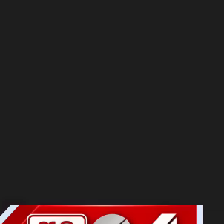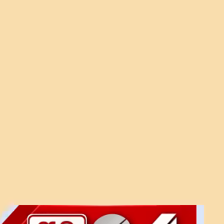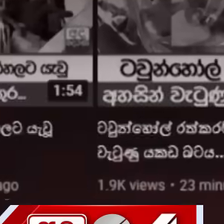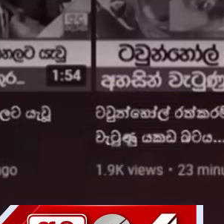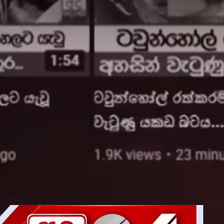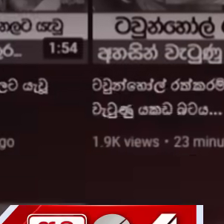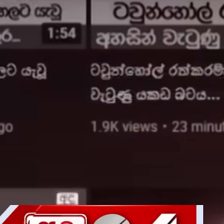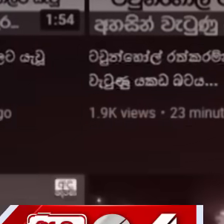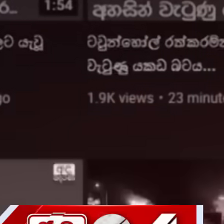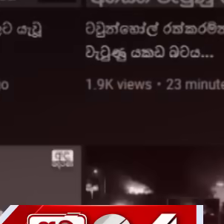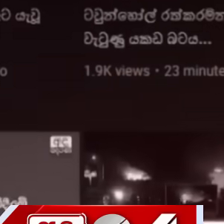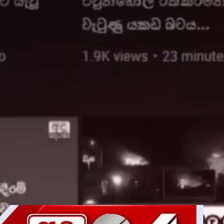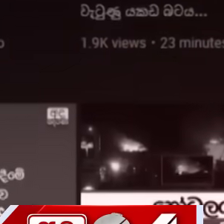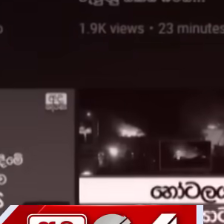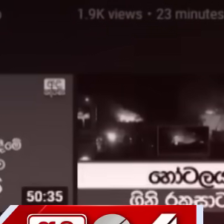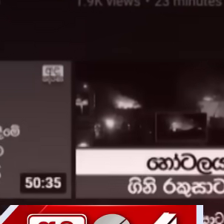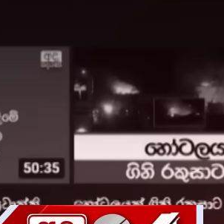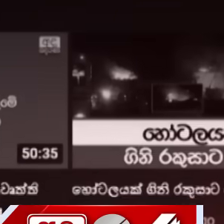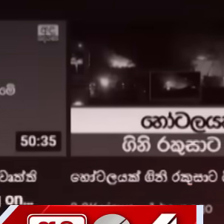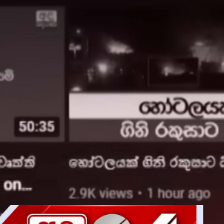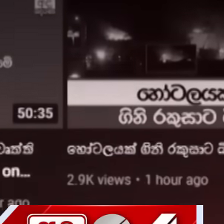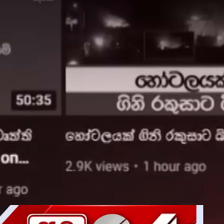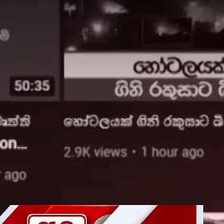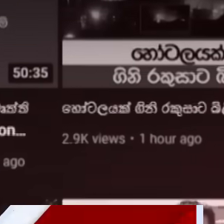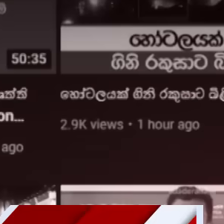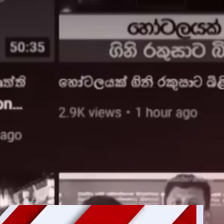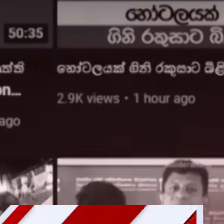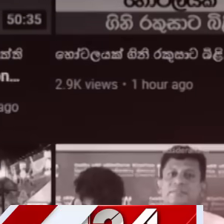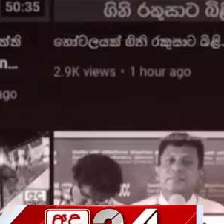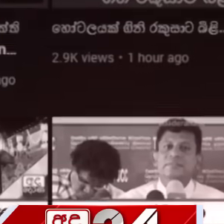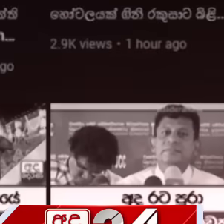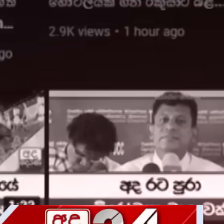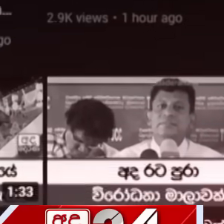නාලිකාව YouTube අද දෙරණ දැන්ම subscribe කරන්න.